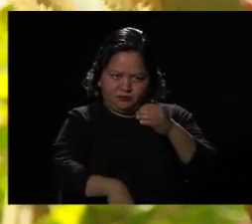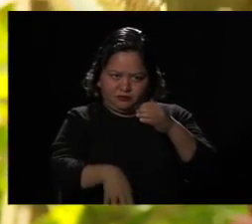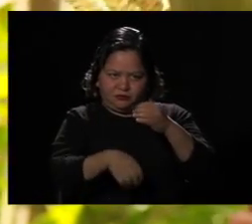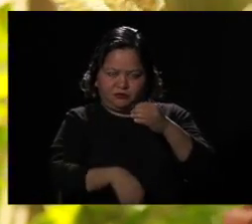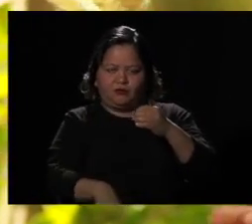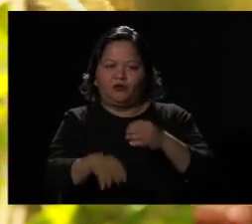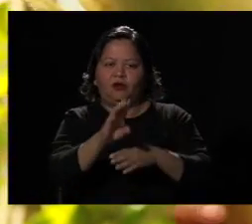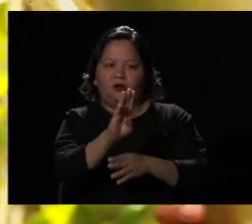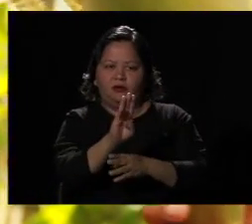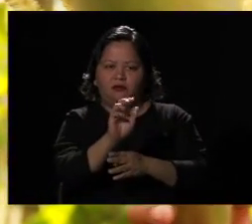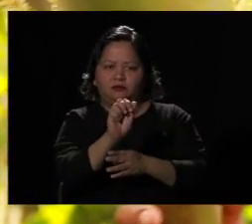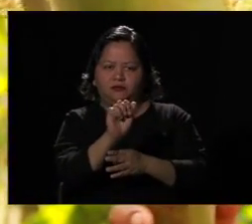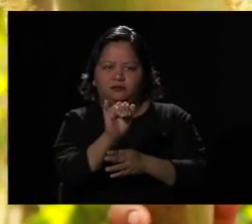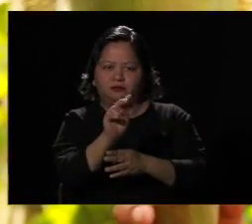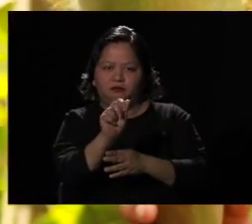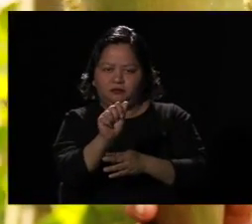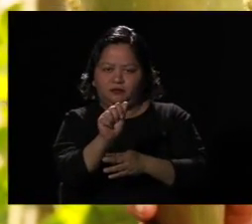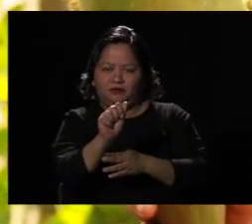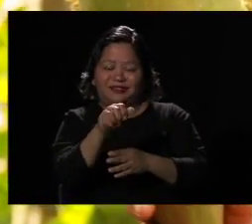Baina.